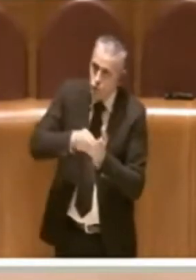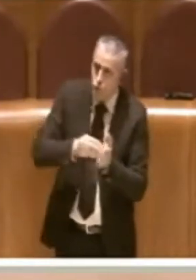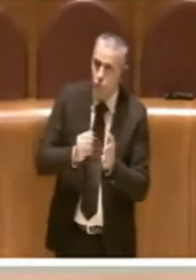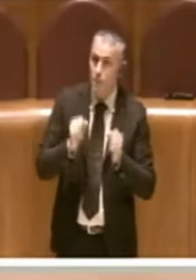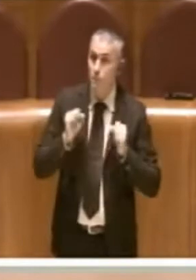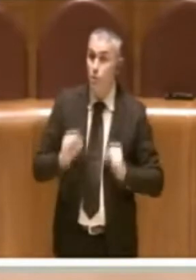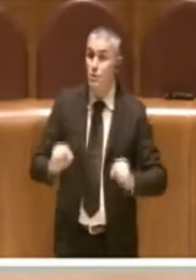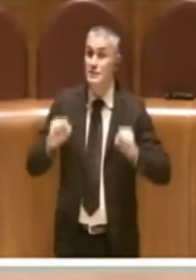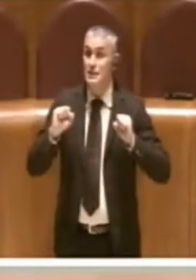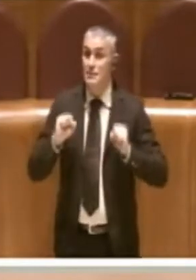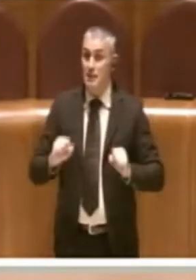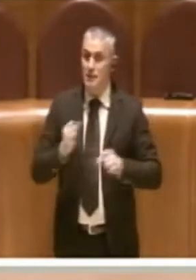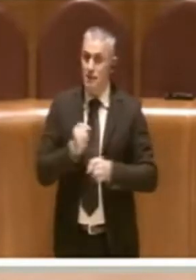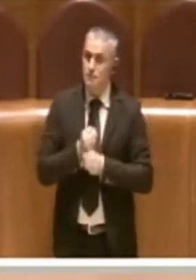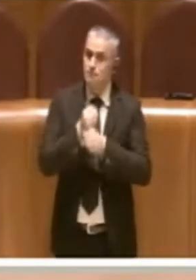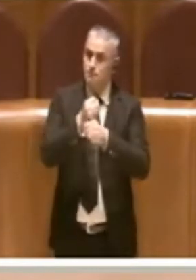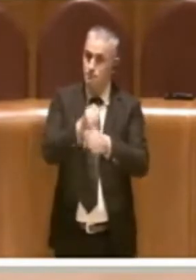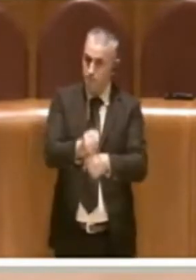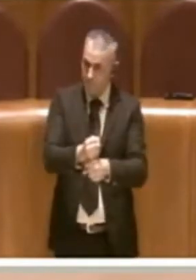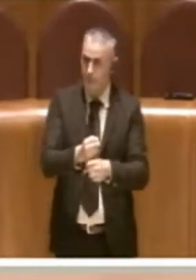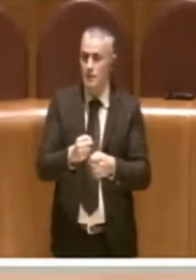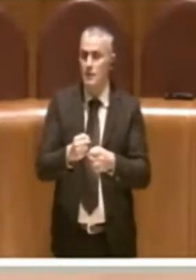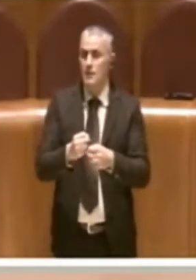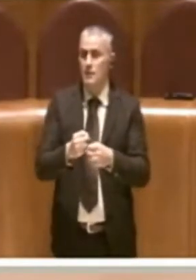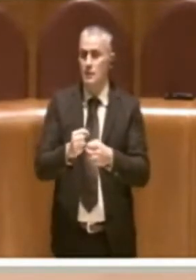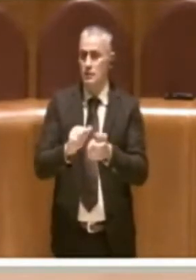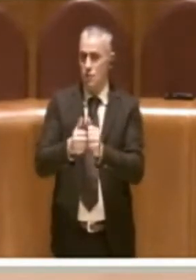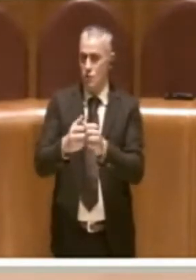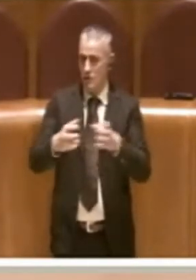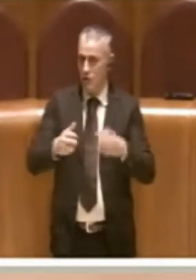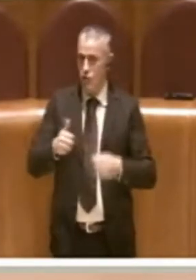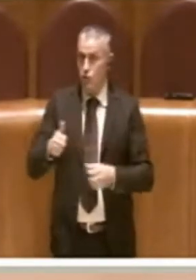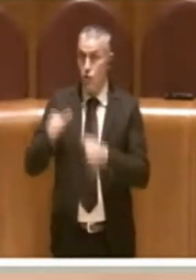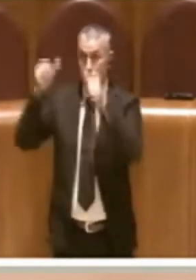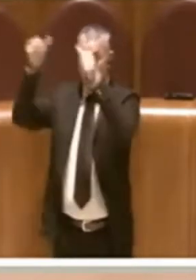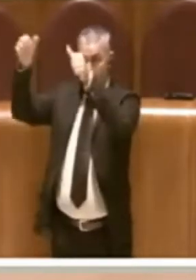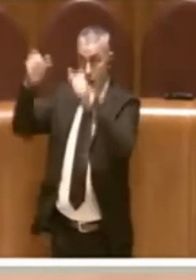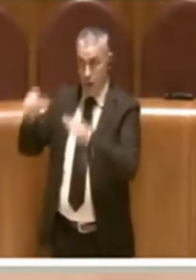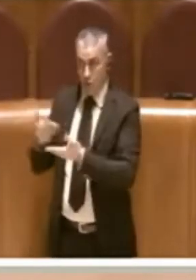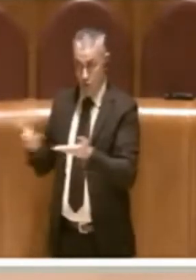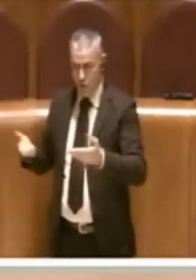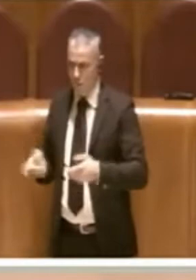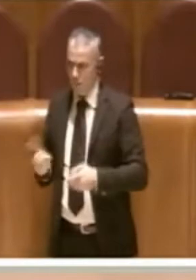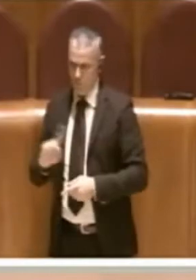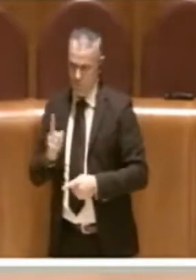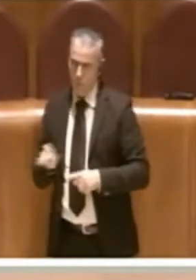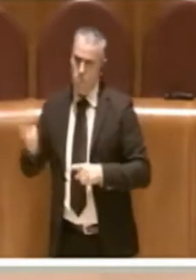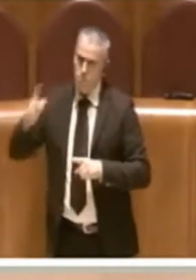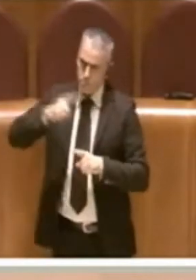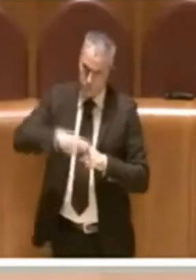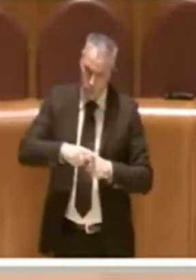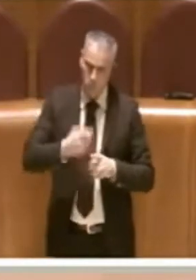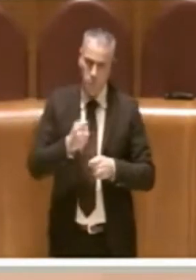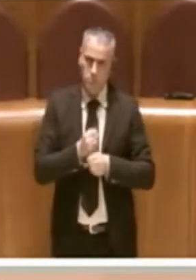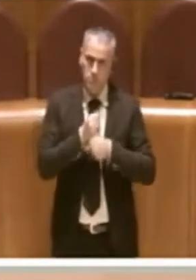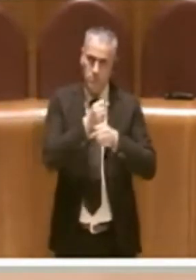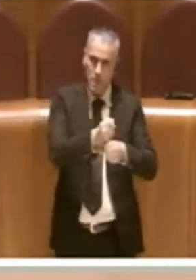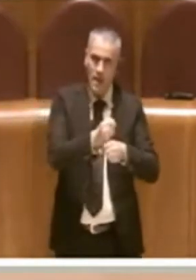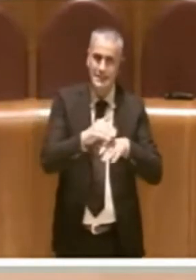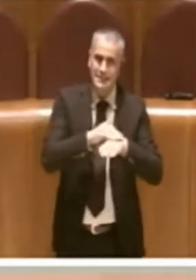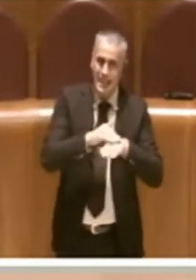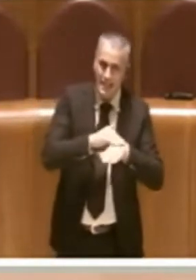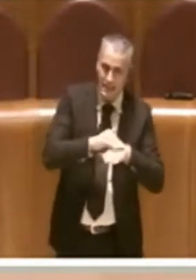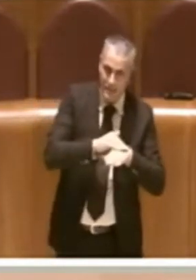di affidamento degli impianti sportivi, quindi non solo tramite bando pubblico, non solo tramite affidamento di servizi